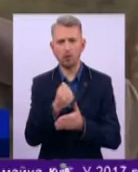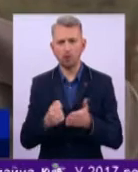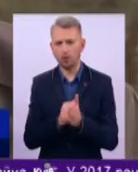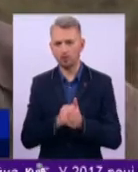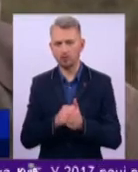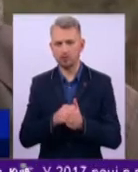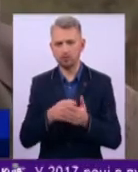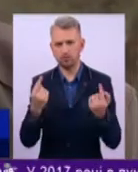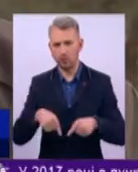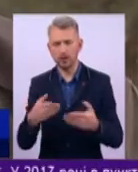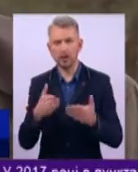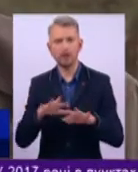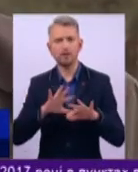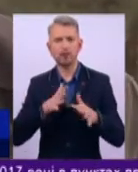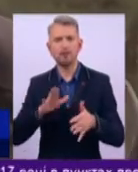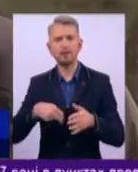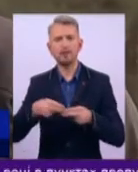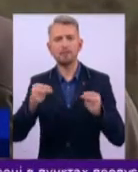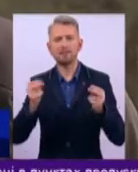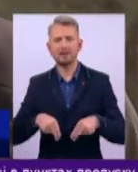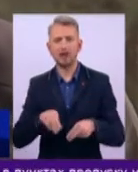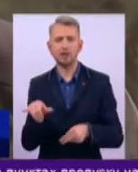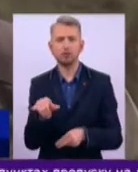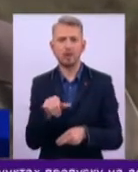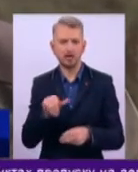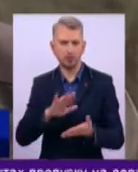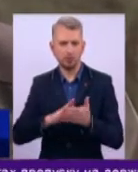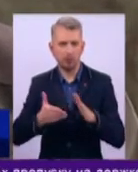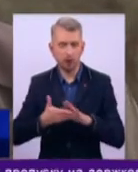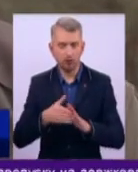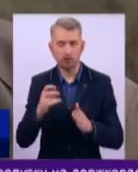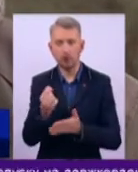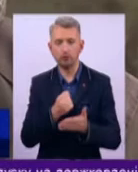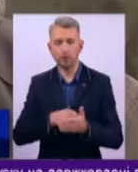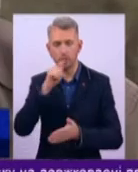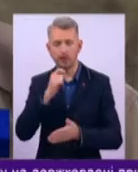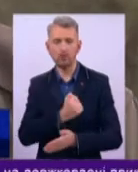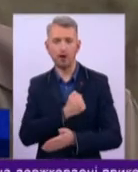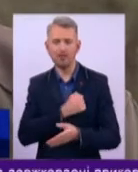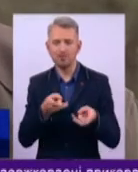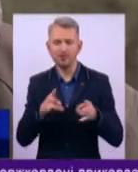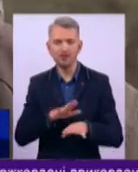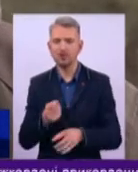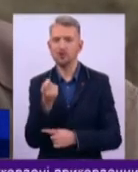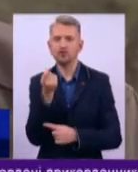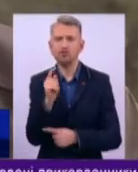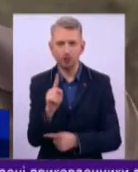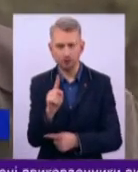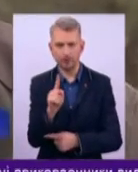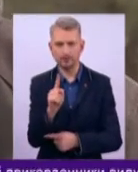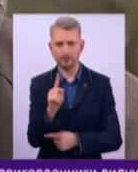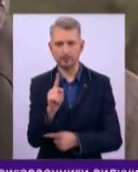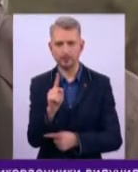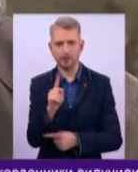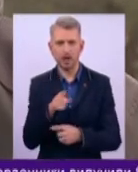відбулося після підписання Будапештського меморандуму, на озброєнні української армії не залишилось жодної